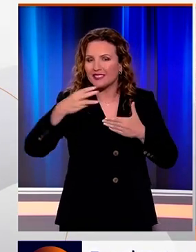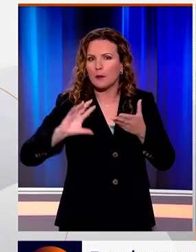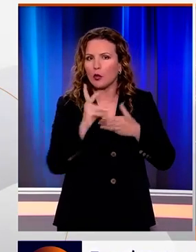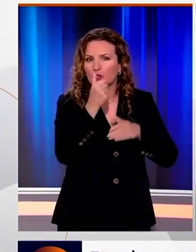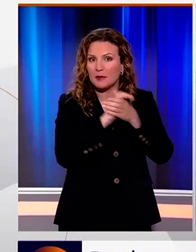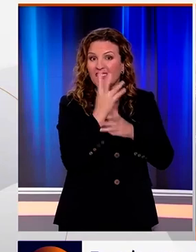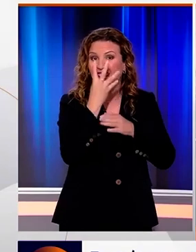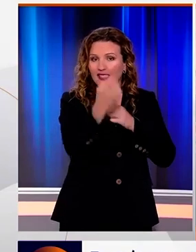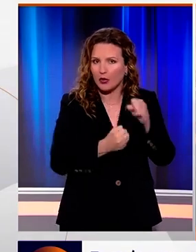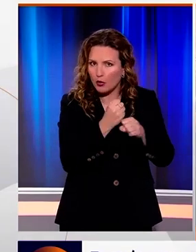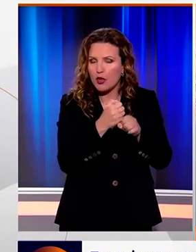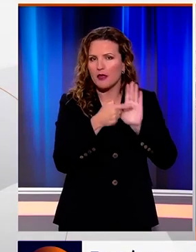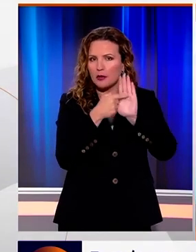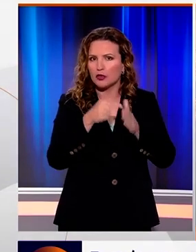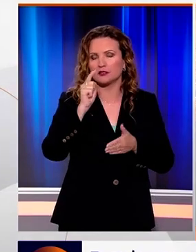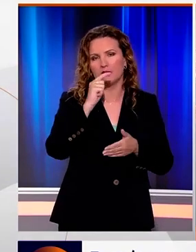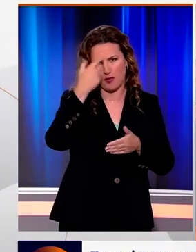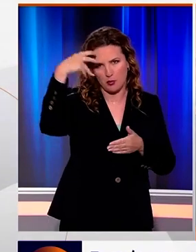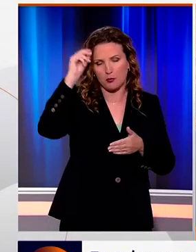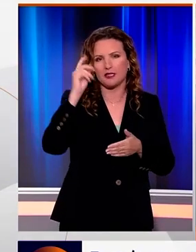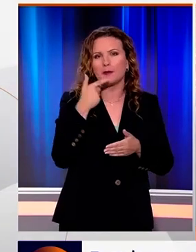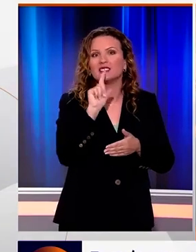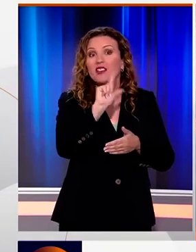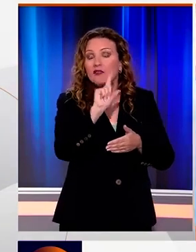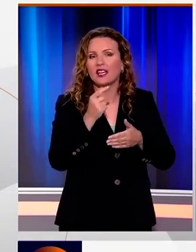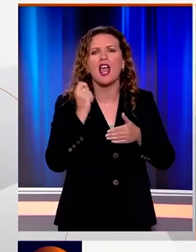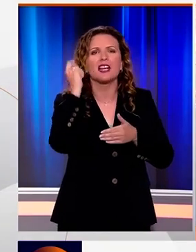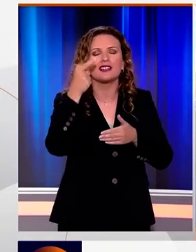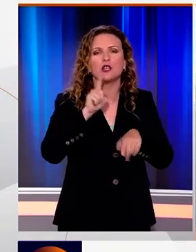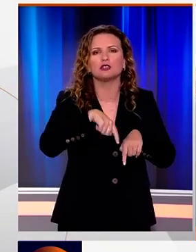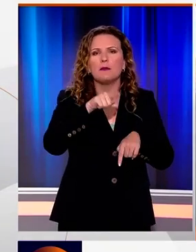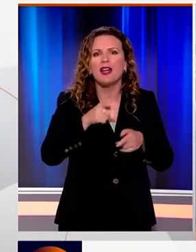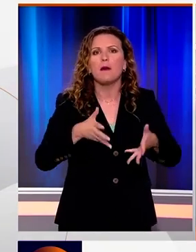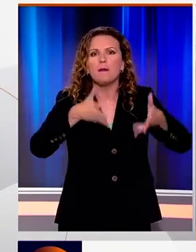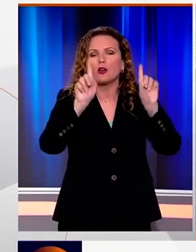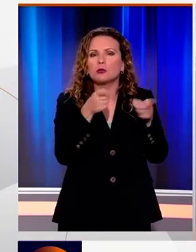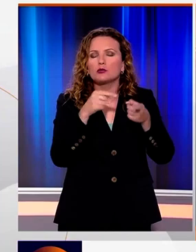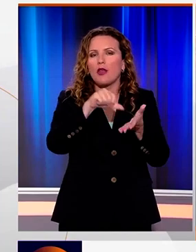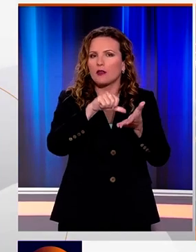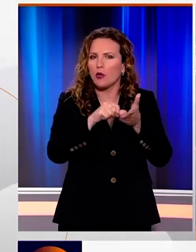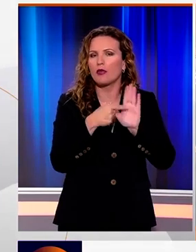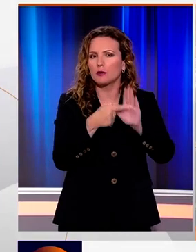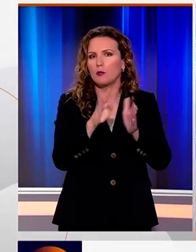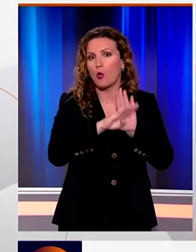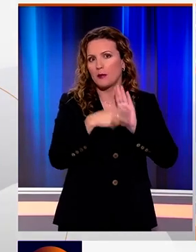επόμενη τετραετία θα παρουσιάσει ο Πρωθυπουργός τη Δευτέρα κατά τη διάρκεια εκδήλωσης που θα πραγματοποιηθεί στο Μέγαρο Μουσικής Αθηνών.